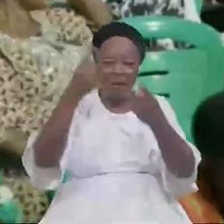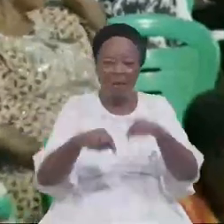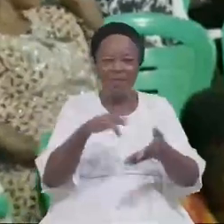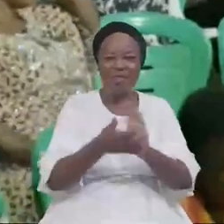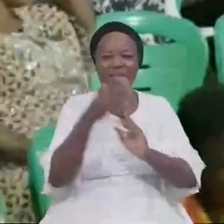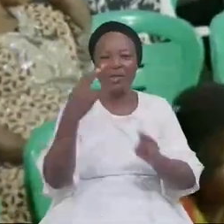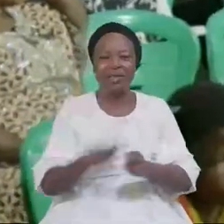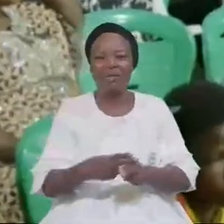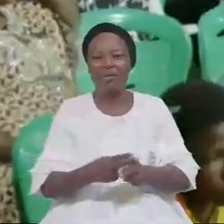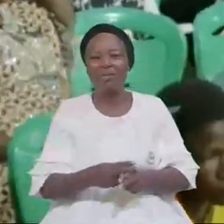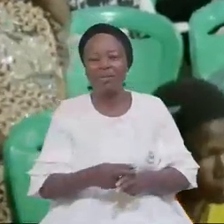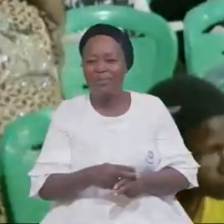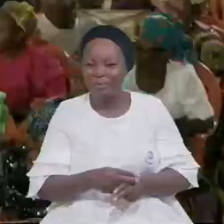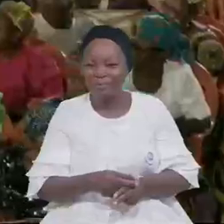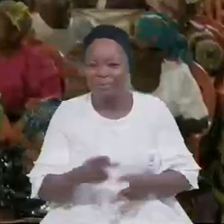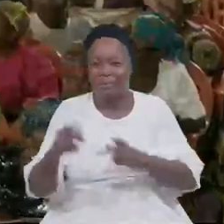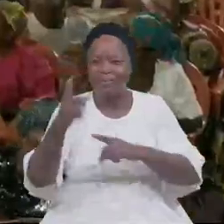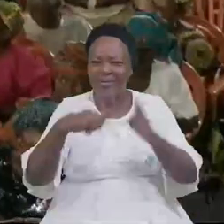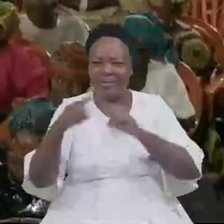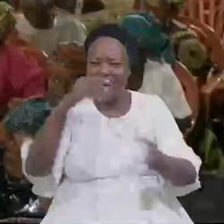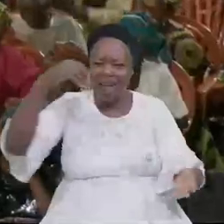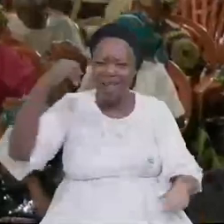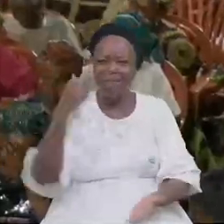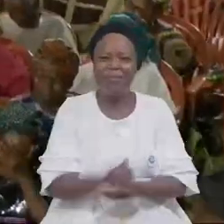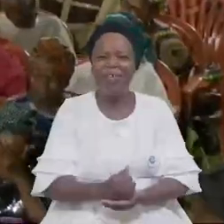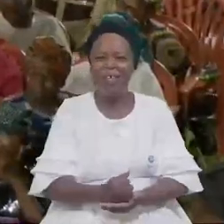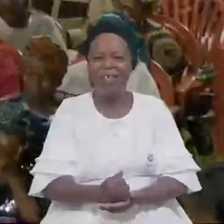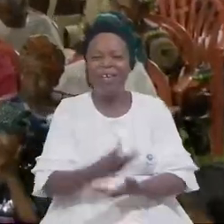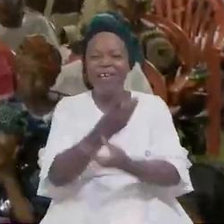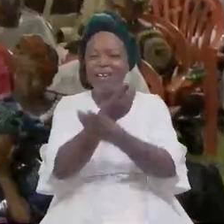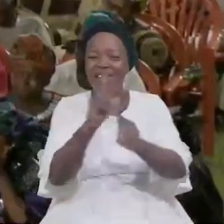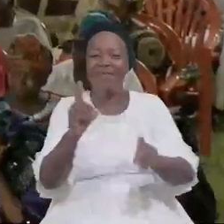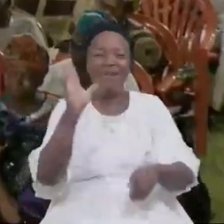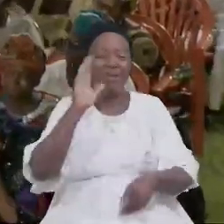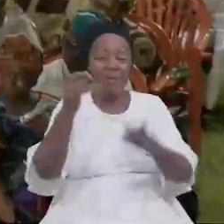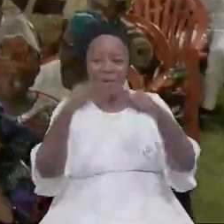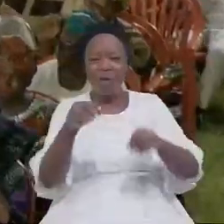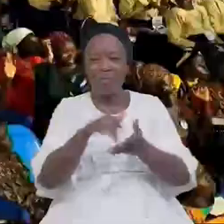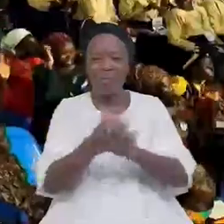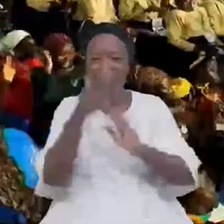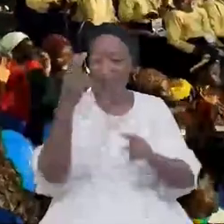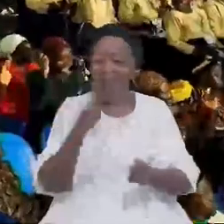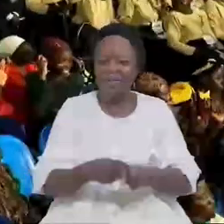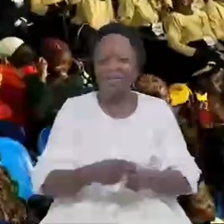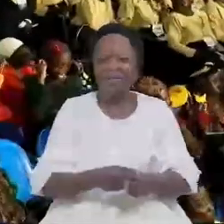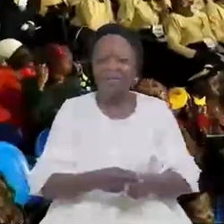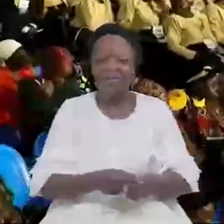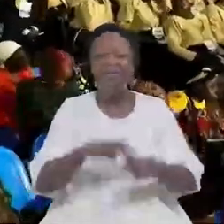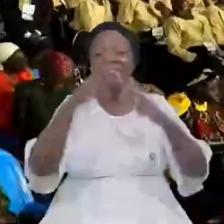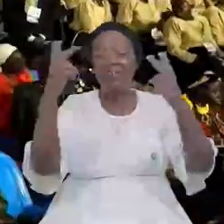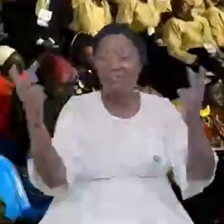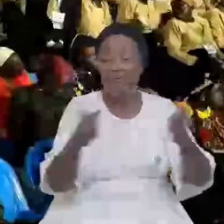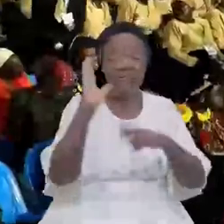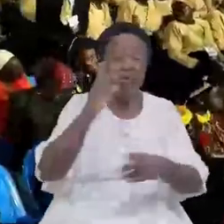entrer, la guérison va entrer, amen. La délivrance va venir à toi. La victoire va venir dans